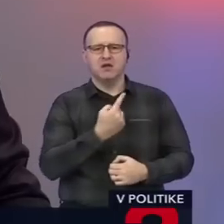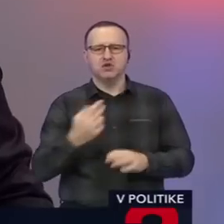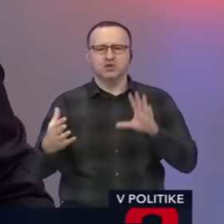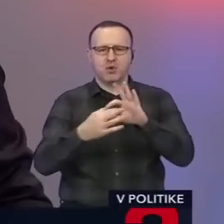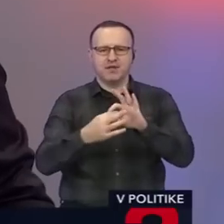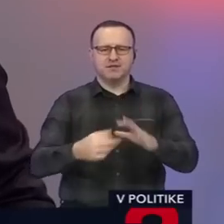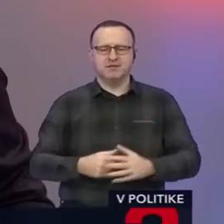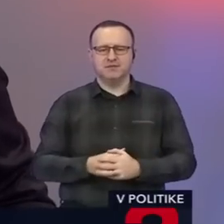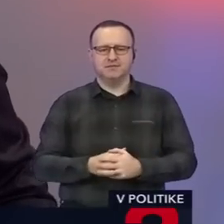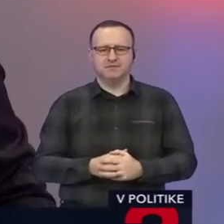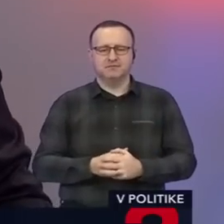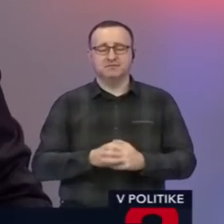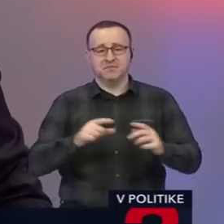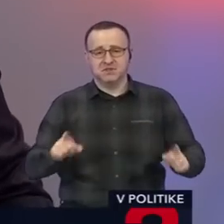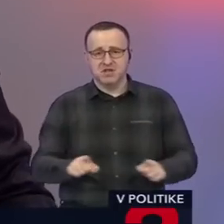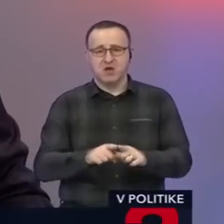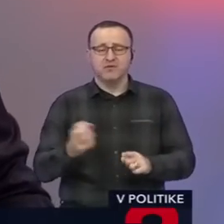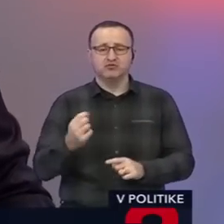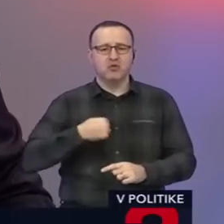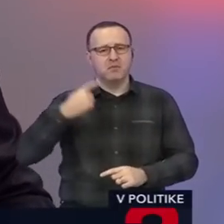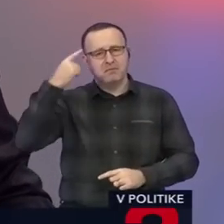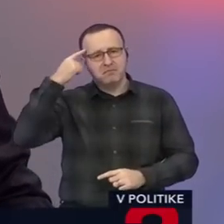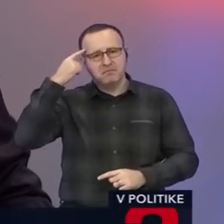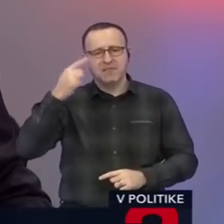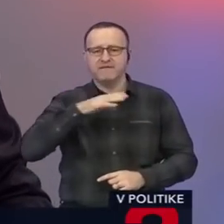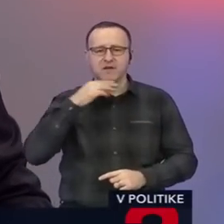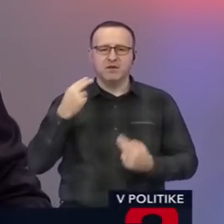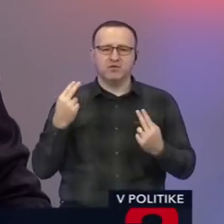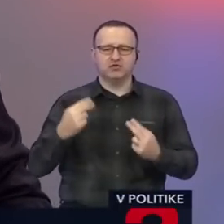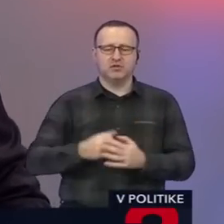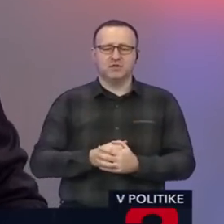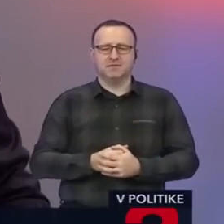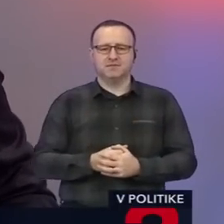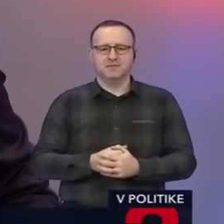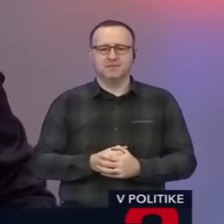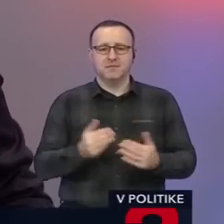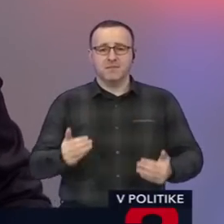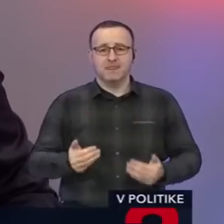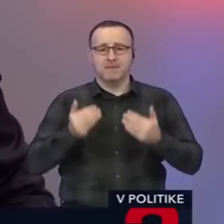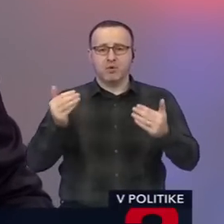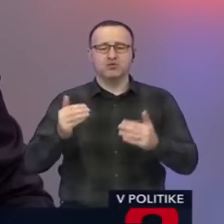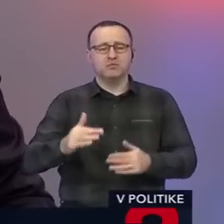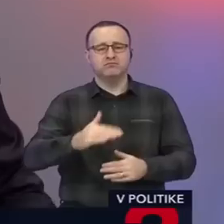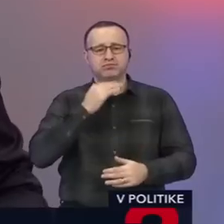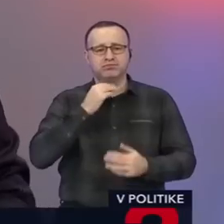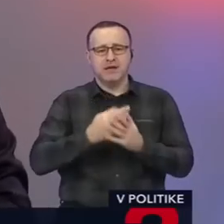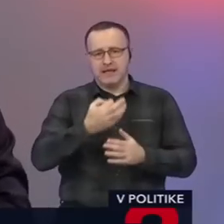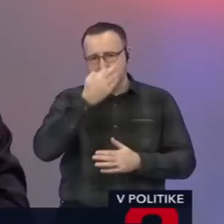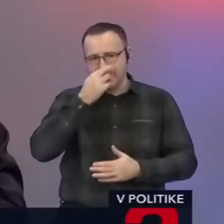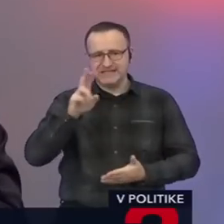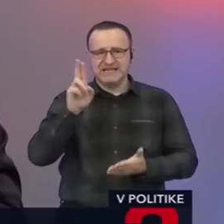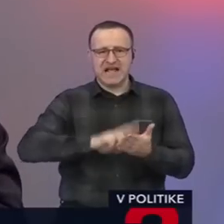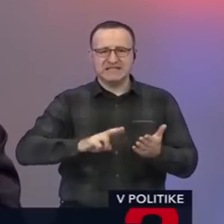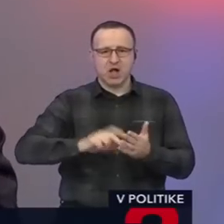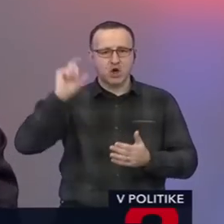spojencov. A zároveň, čo považujem tiež za veľmi dôležité, je aj posun v retorike nemeckého kancelára